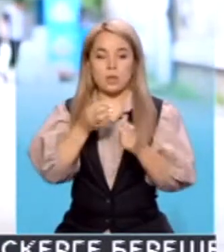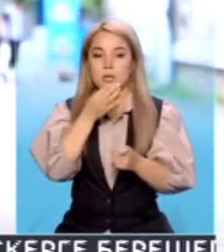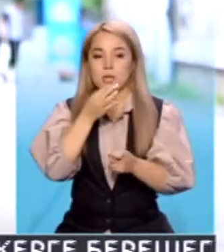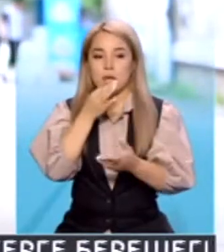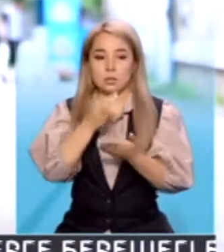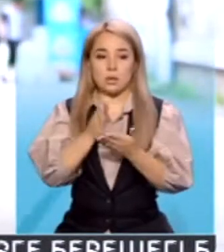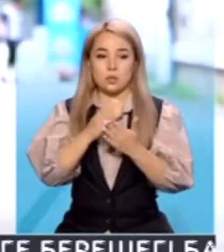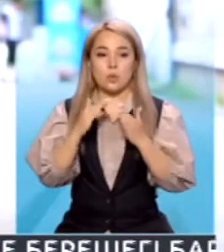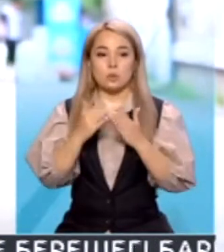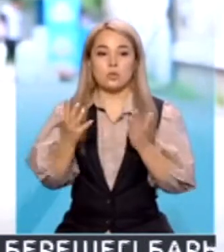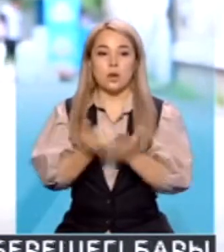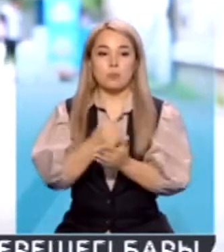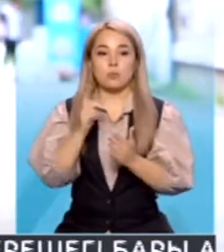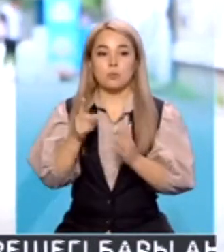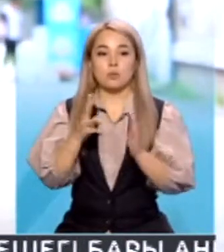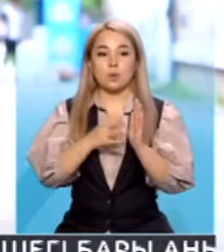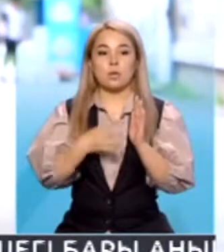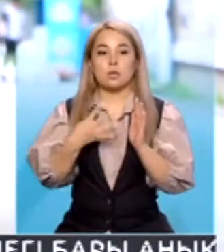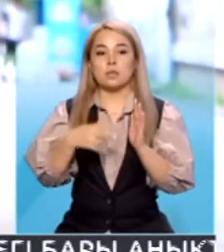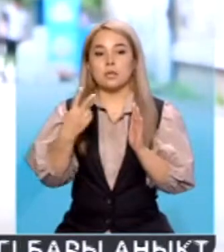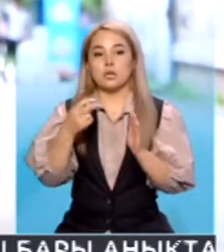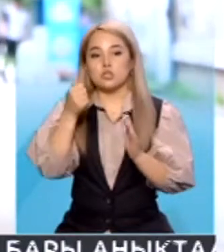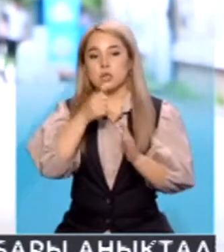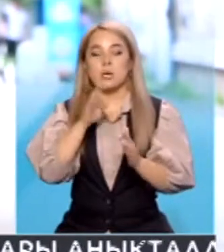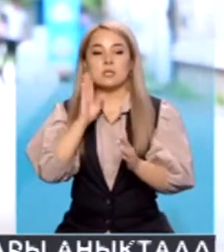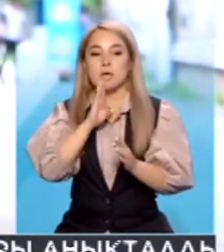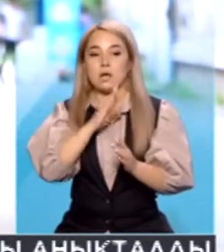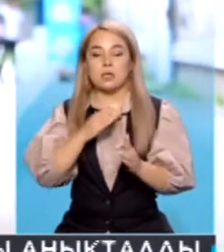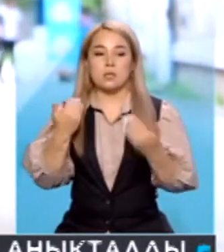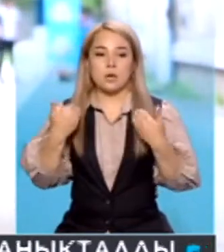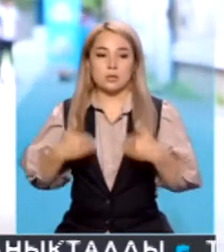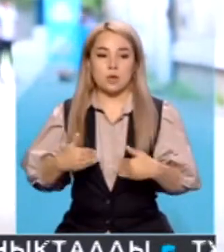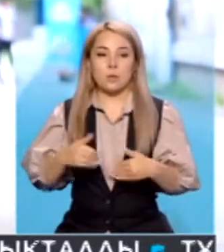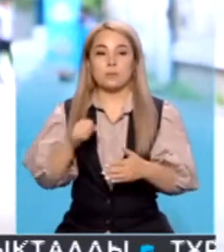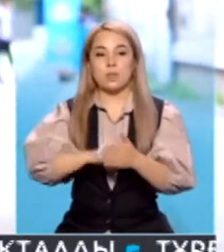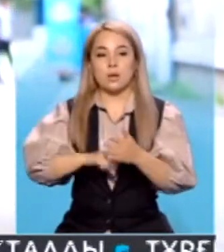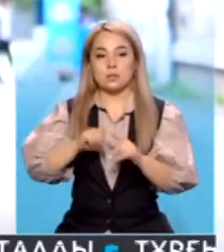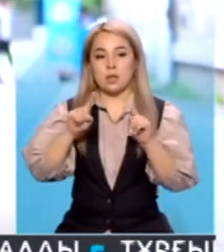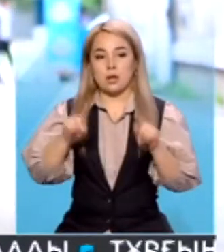Үйден табылған 1942 жылы туған әйел адам өлімінің себебін де сараптама анықтайды.